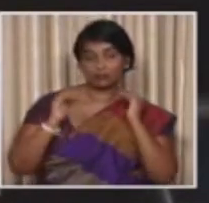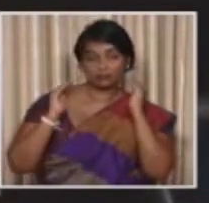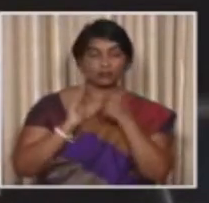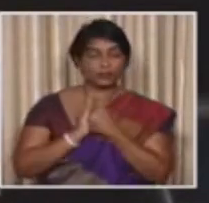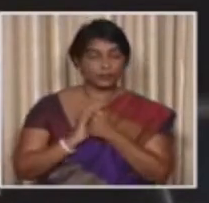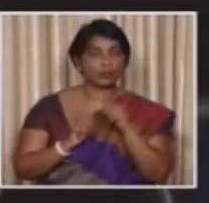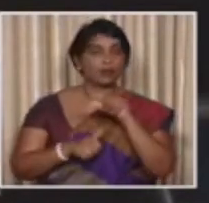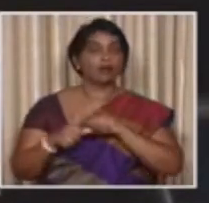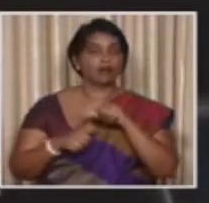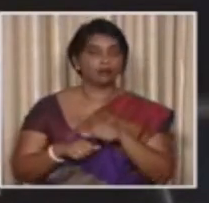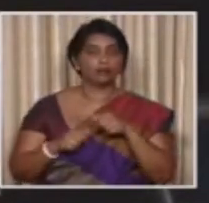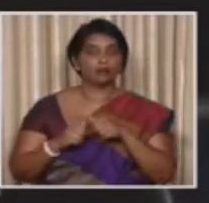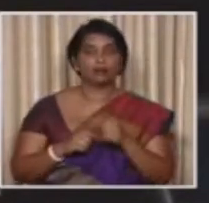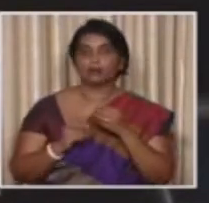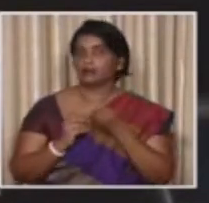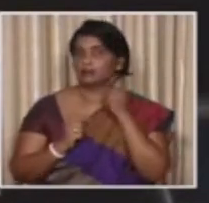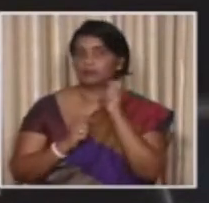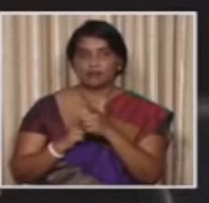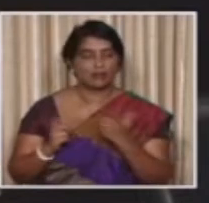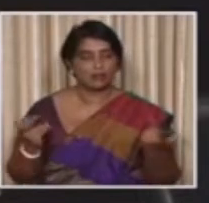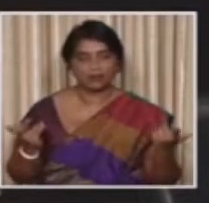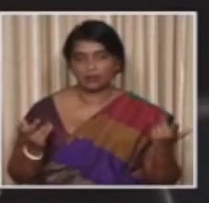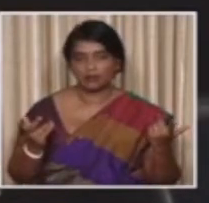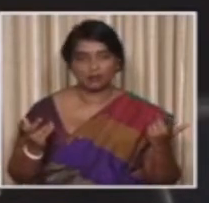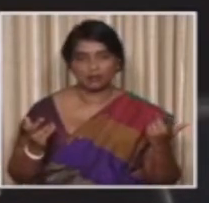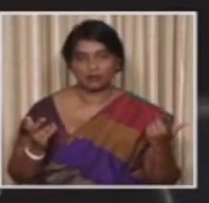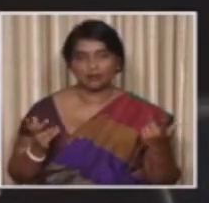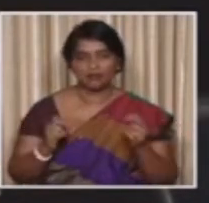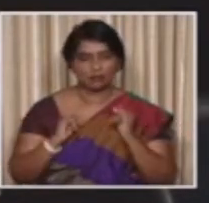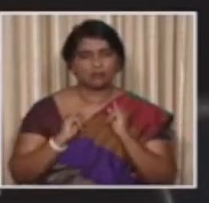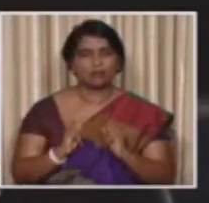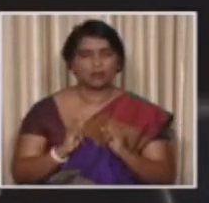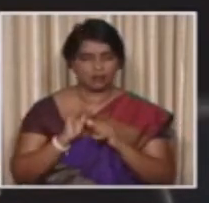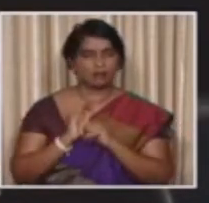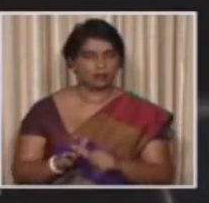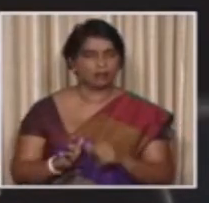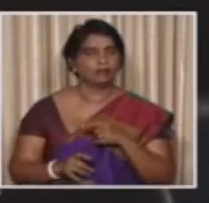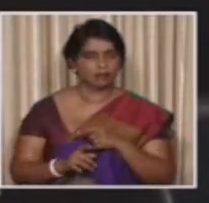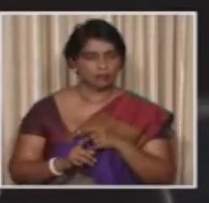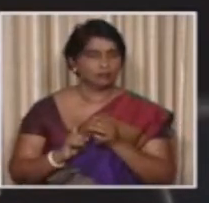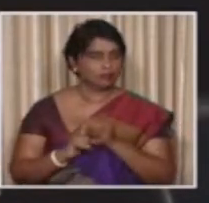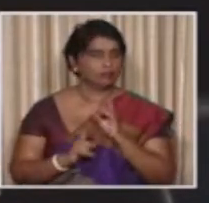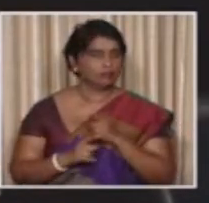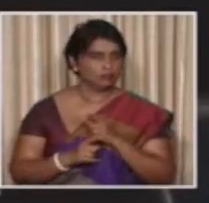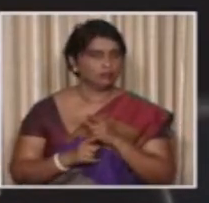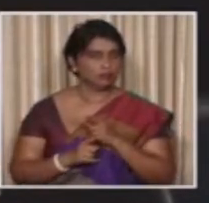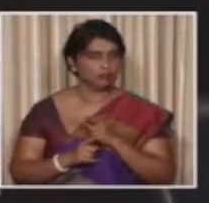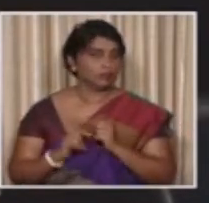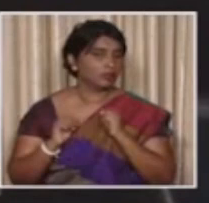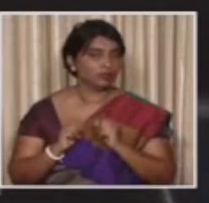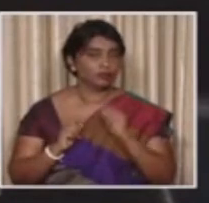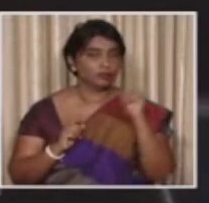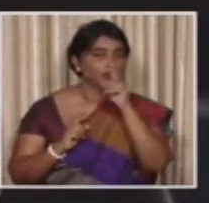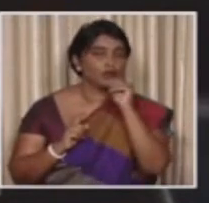ආයතනය දැනට ඒක නෑ ඒක අසාධාරණම් කීපයක් දෙන ගරු සභාපතිතුමනි මොකද